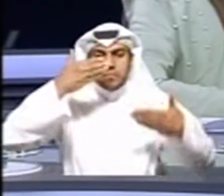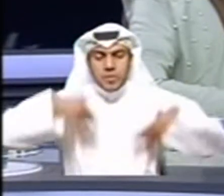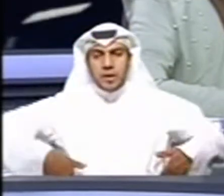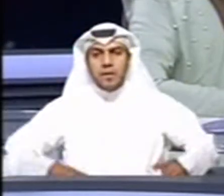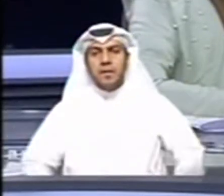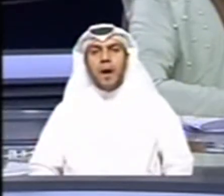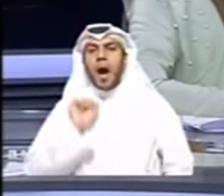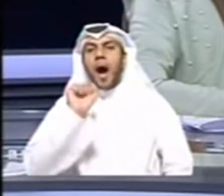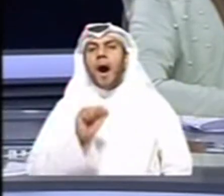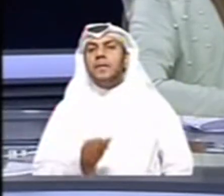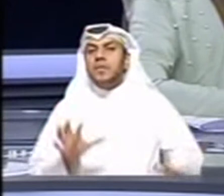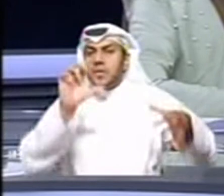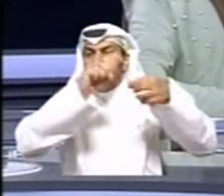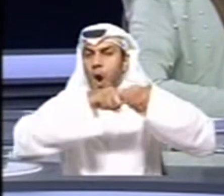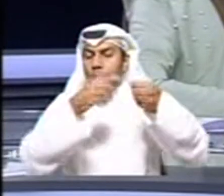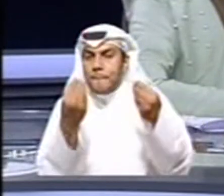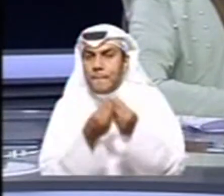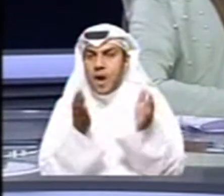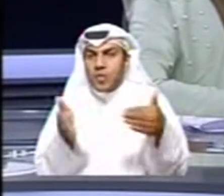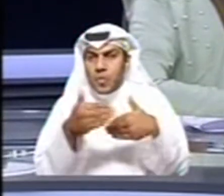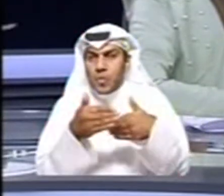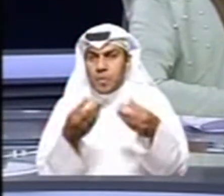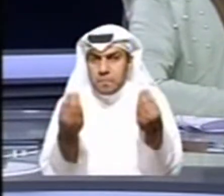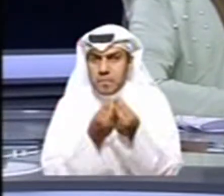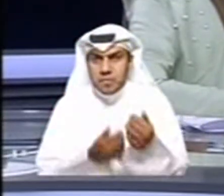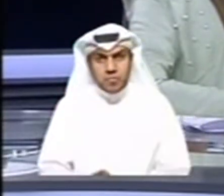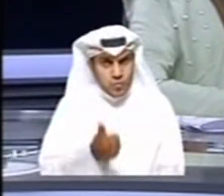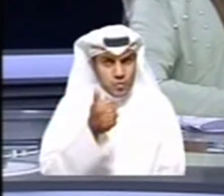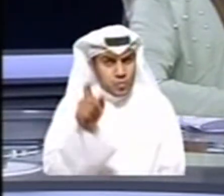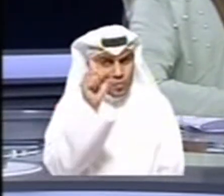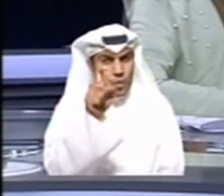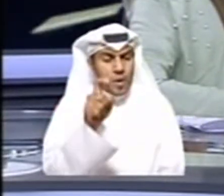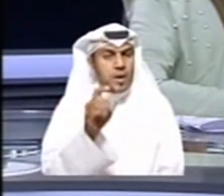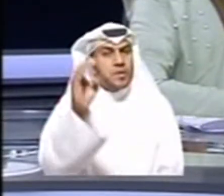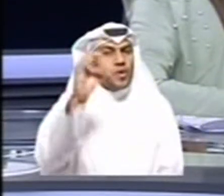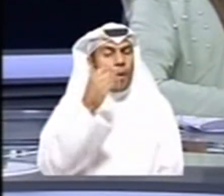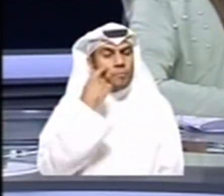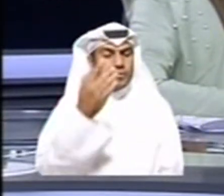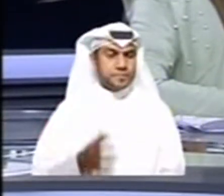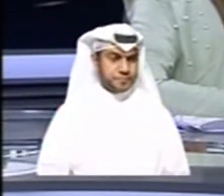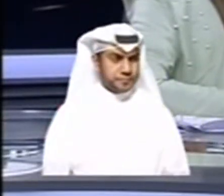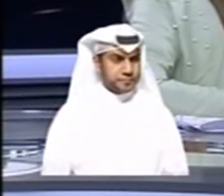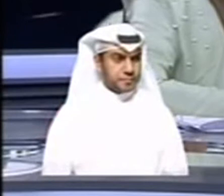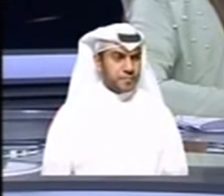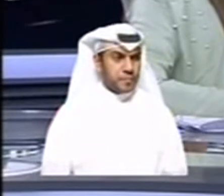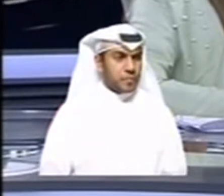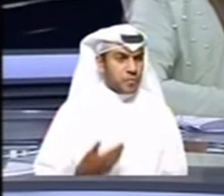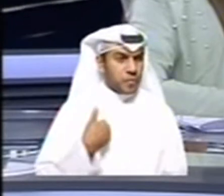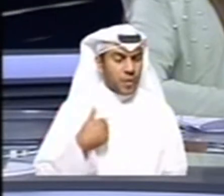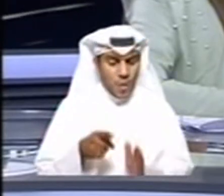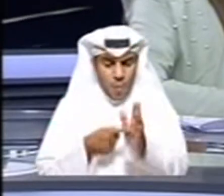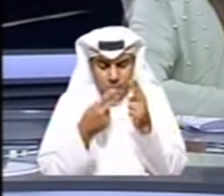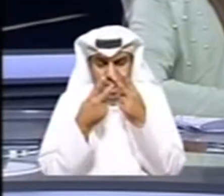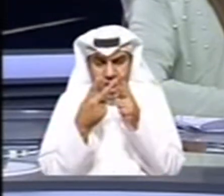لدعم المشروعات المتوسطة والصغيرة، أم أنتم ستبدأون فيها في الوقت القريب؟ احنا صراحة بدينا فيها، يعني احنا اللجنة